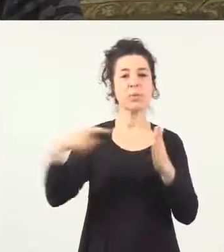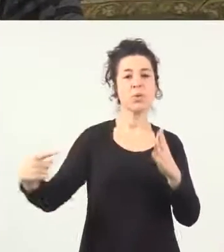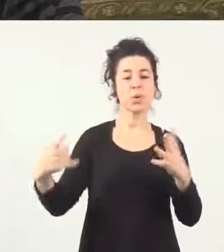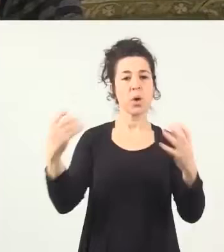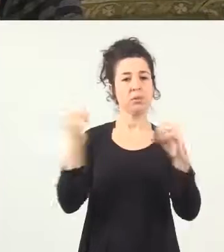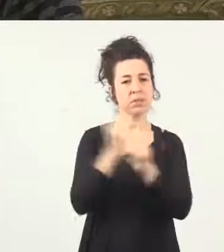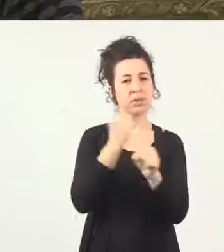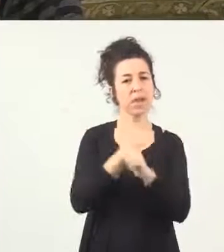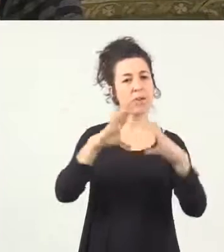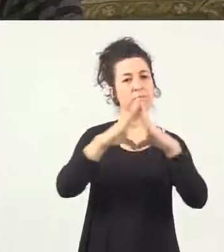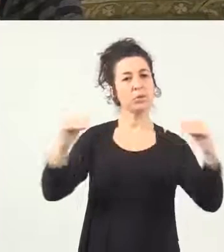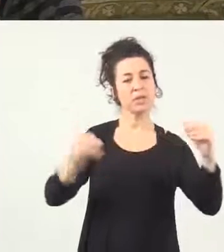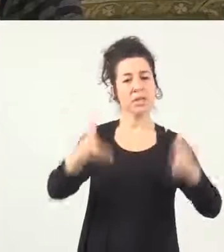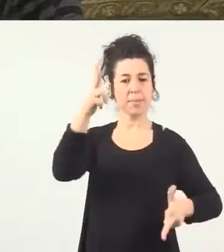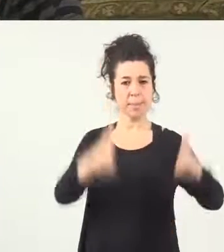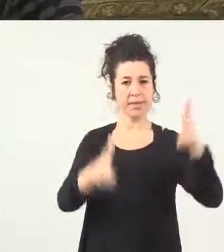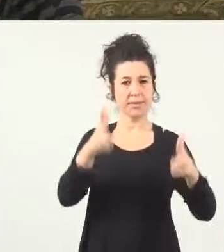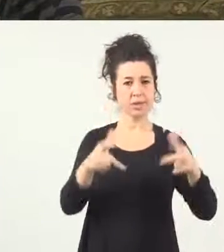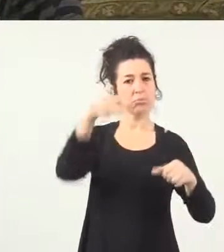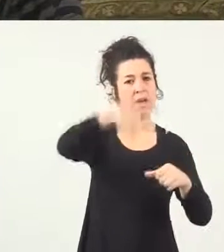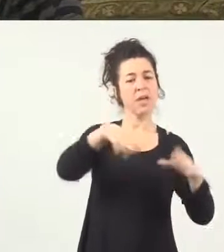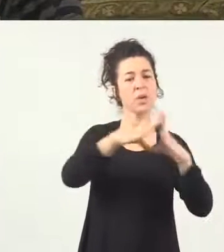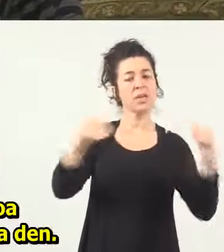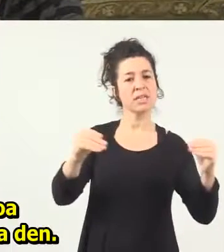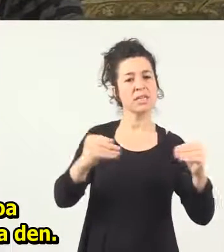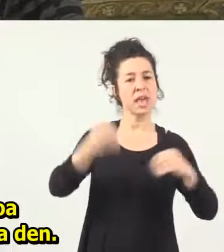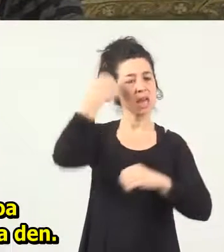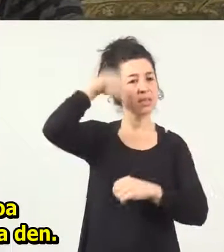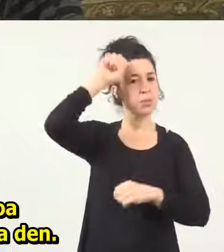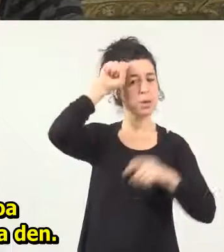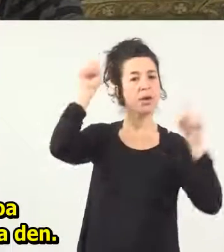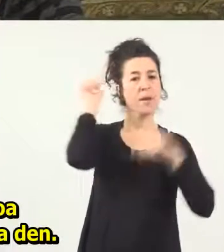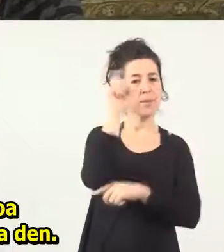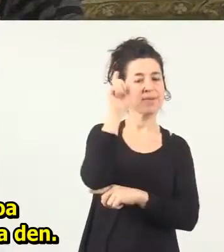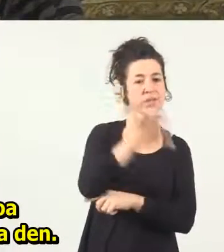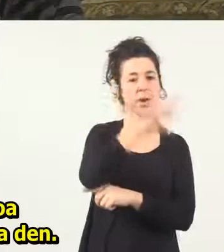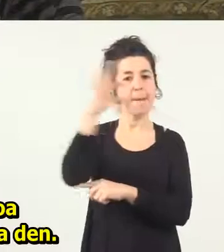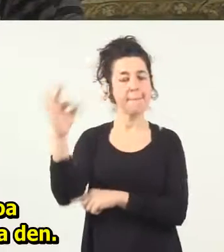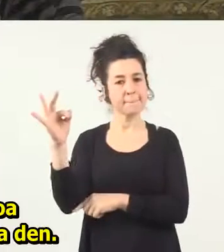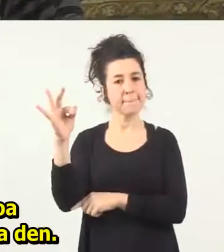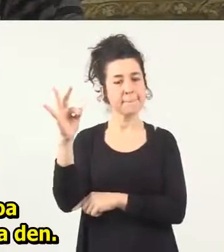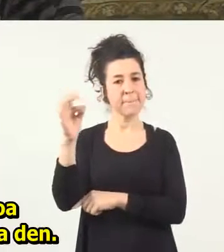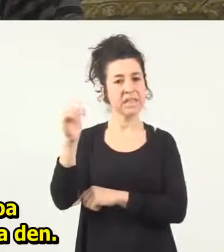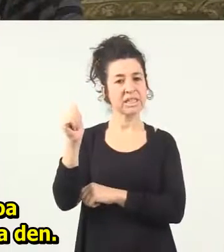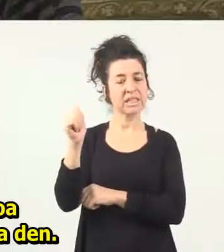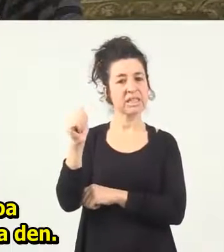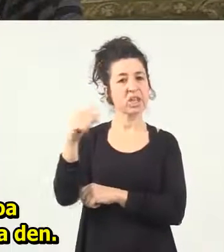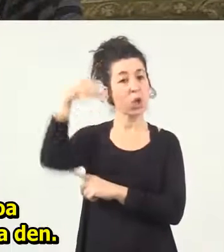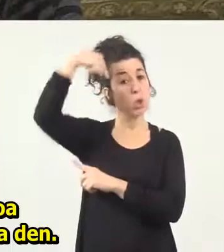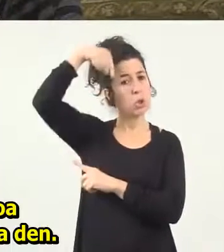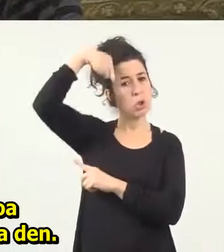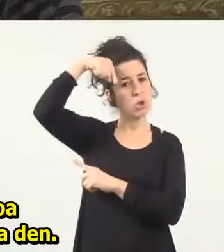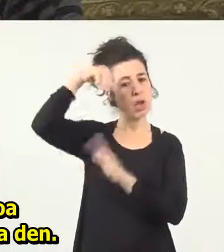Herriko Unibertsitatean, non antropologiako irakaslea eta ikasketa feministak eta generoak doktorego